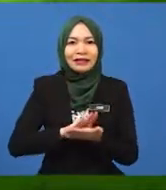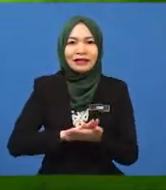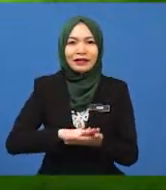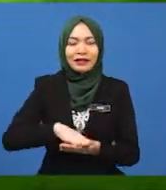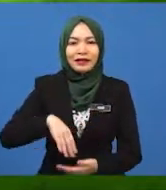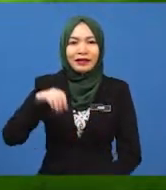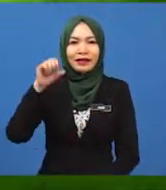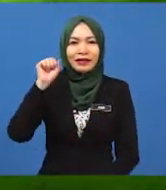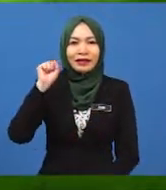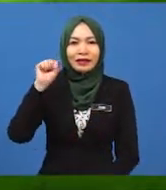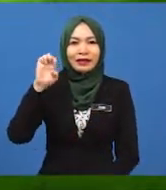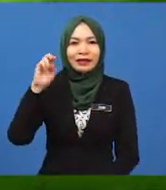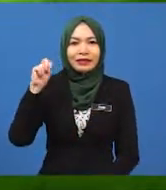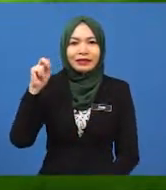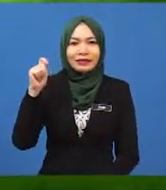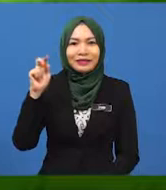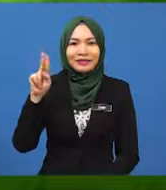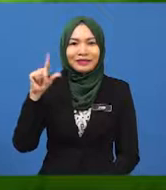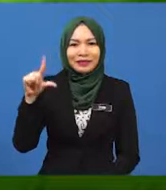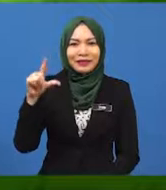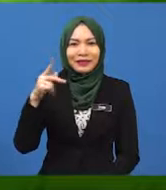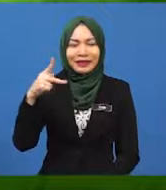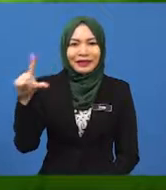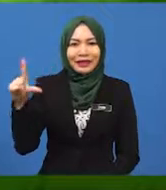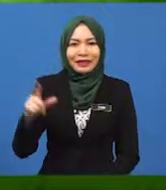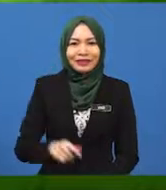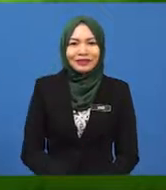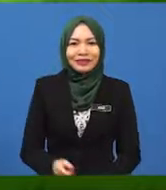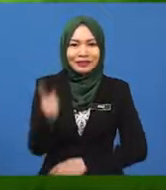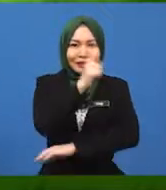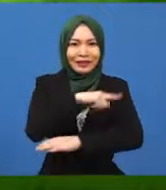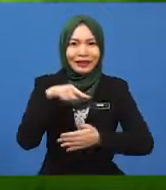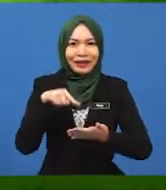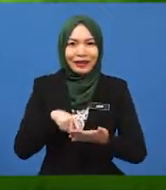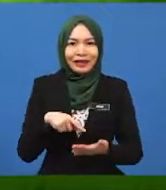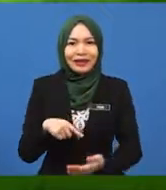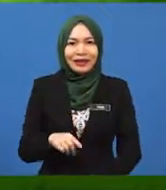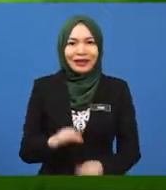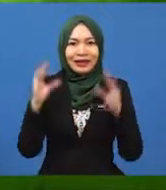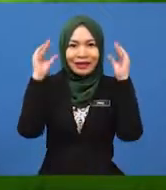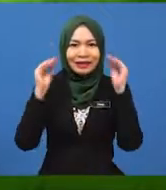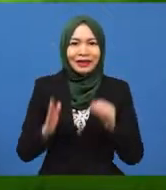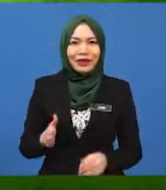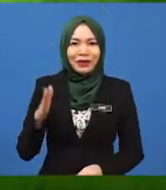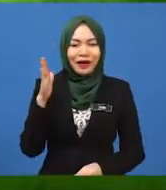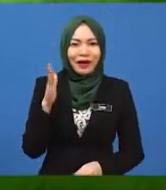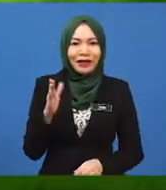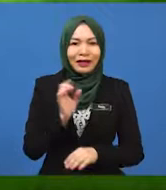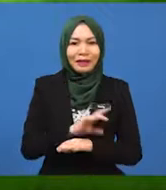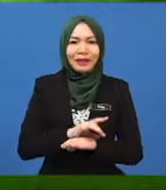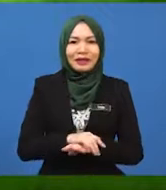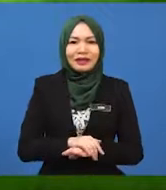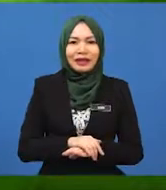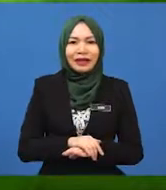Sentul Utama, Kuala Lumpur. Pada hari ini, cikgu akan mengajarkan